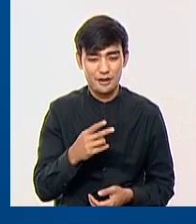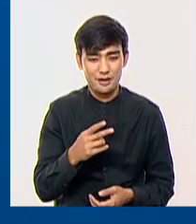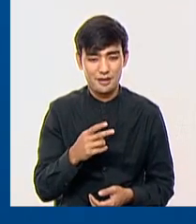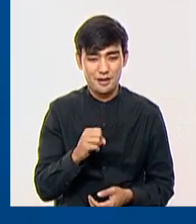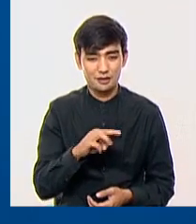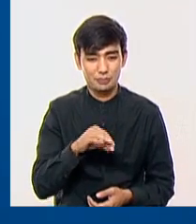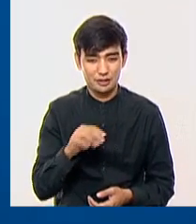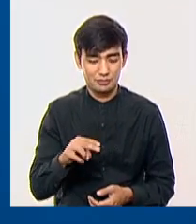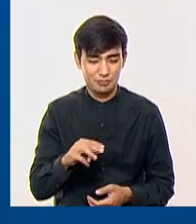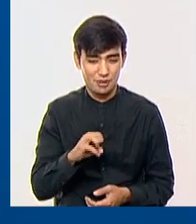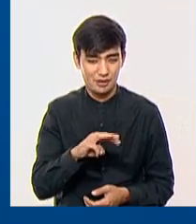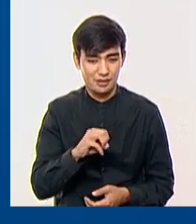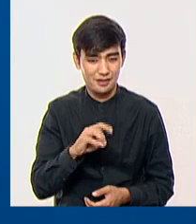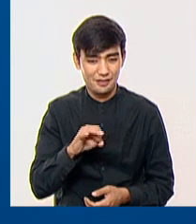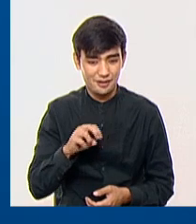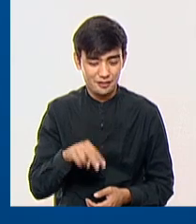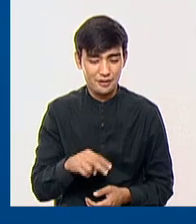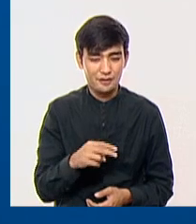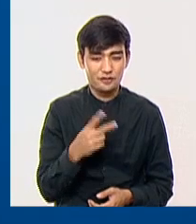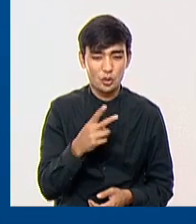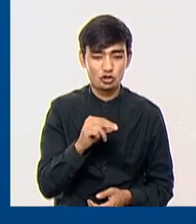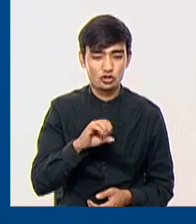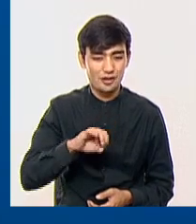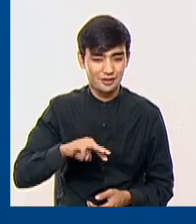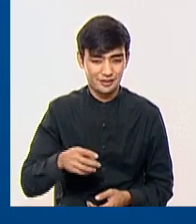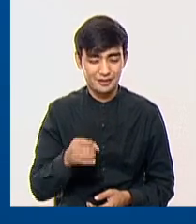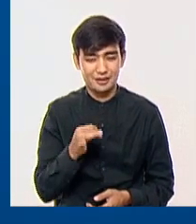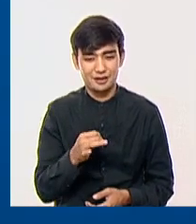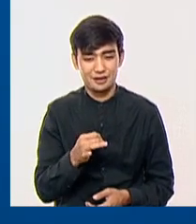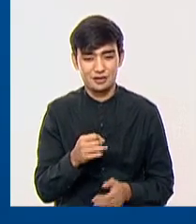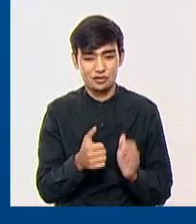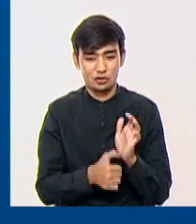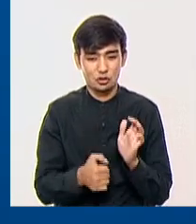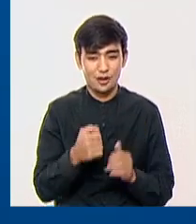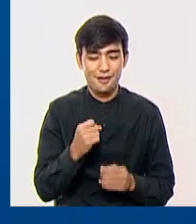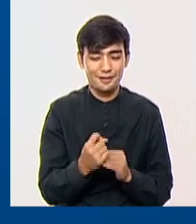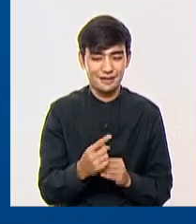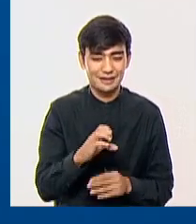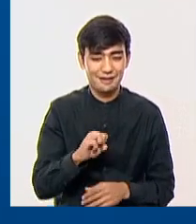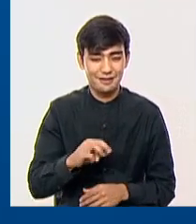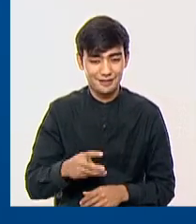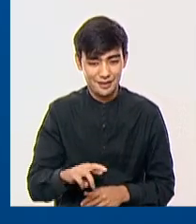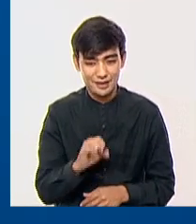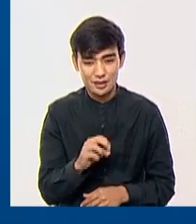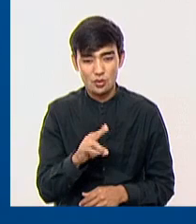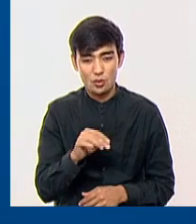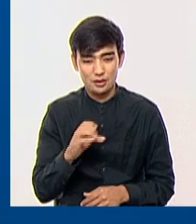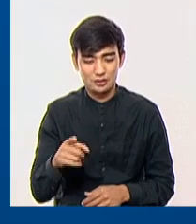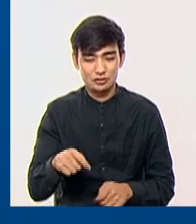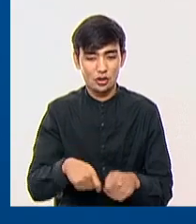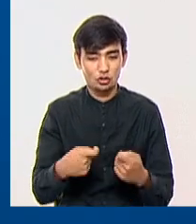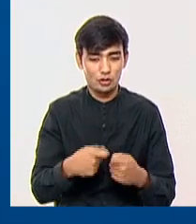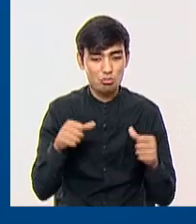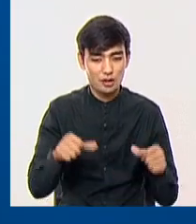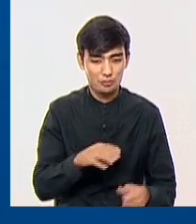административных материала по части 2 статьи 610 и по части 2 статьи 611 Кодекса об административных